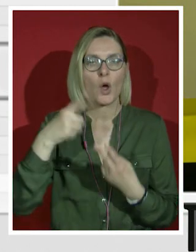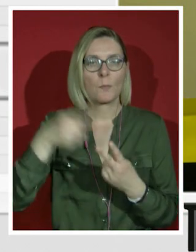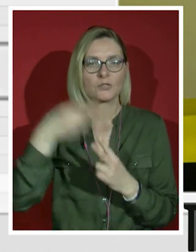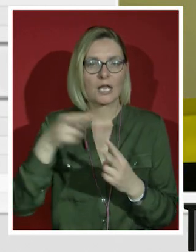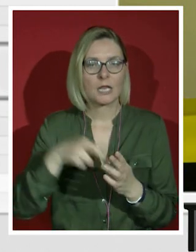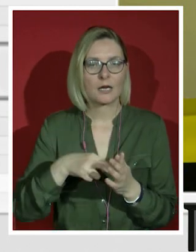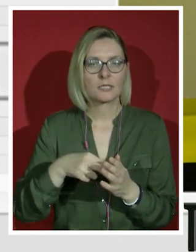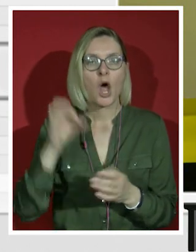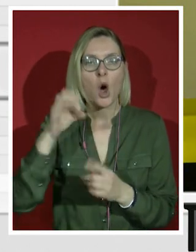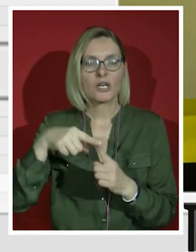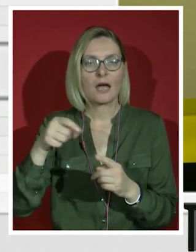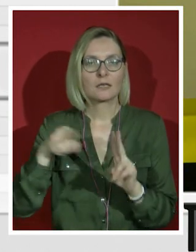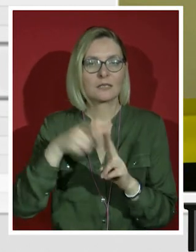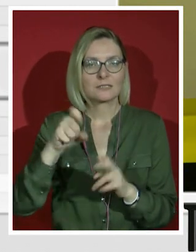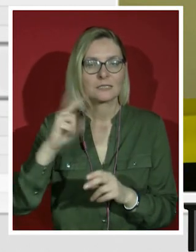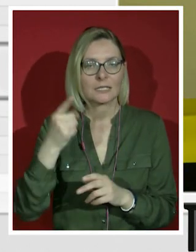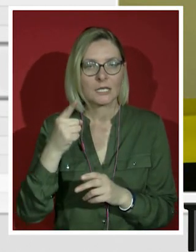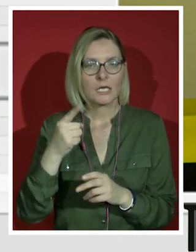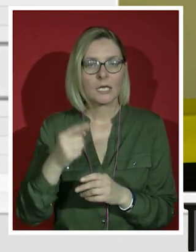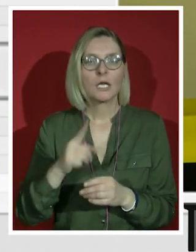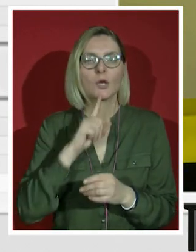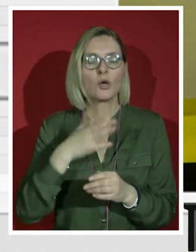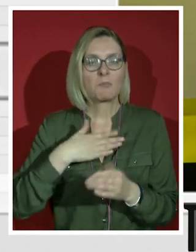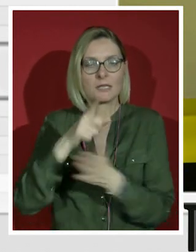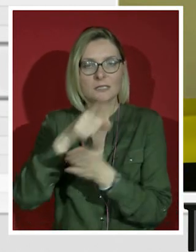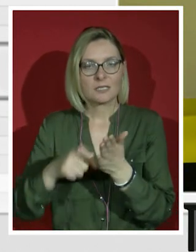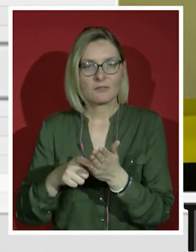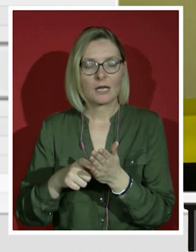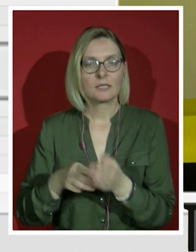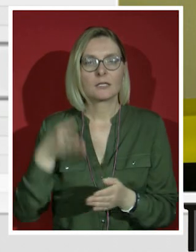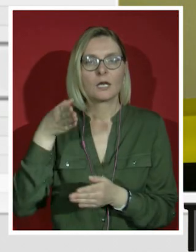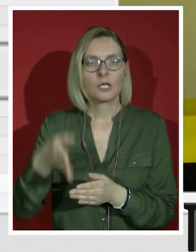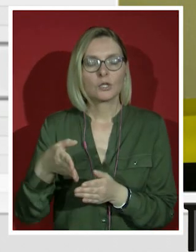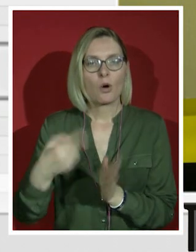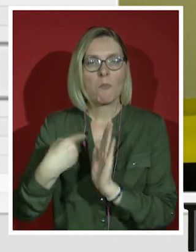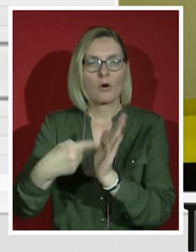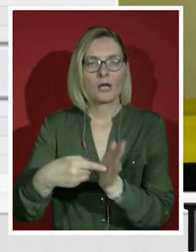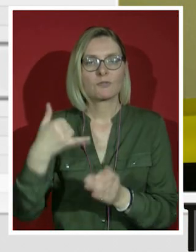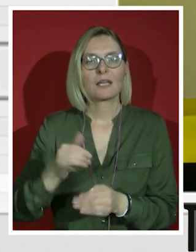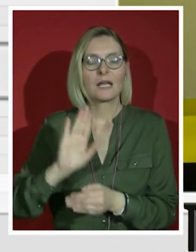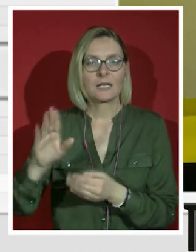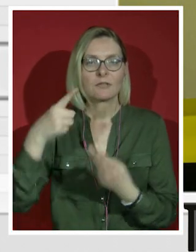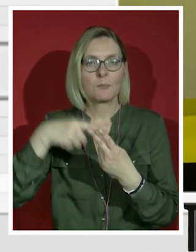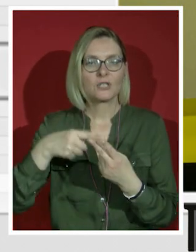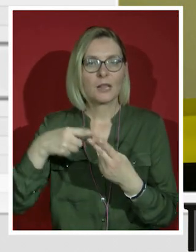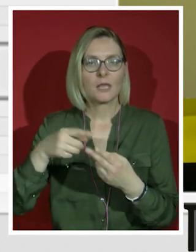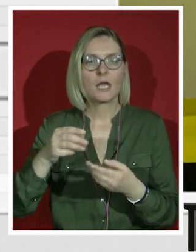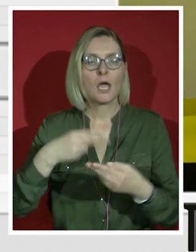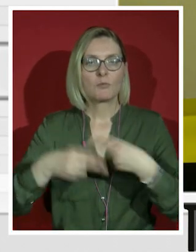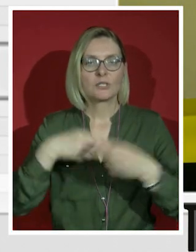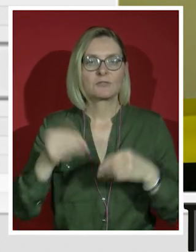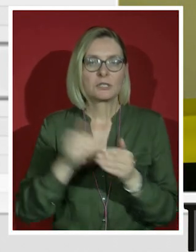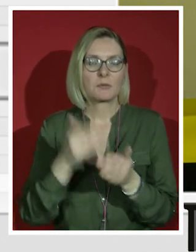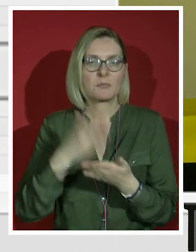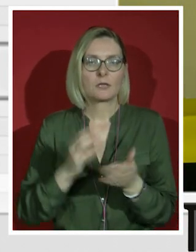органски, кои се сертифицирани органски производители. И по дефолт тоа значи дека нивните пчелни производи треба да имаат повисока